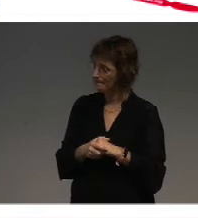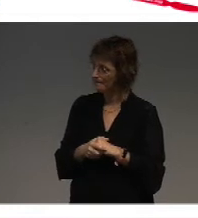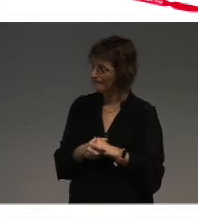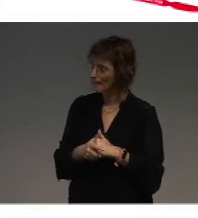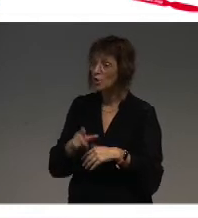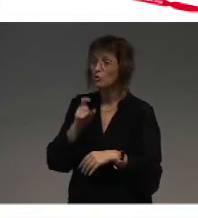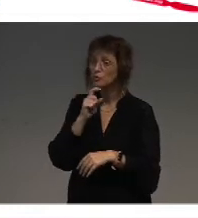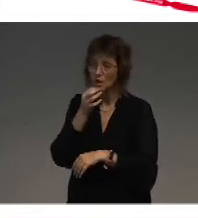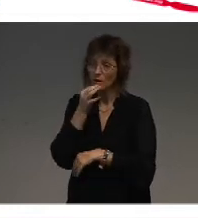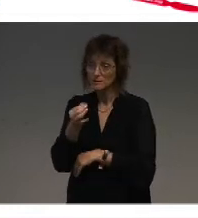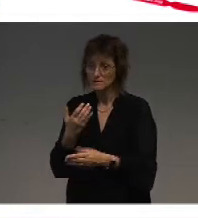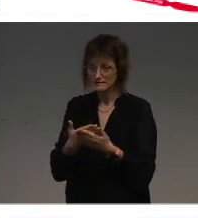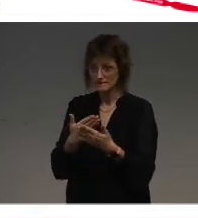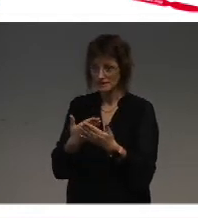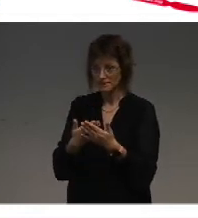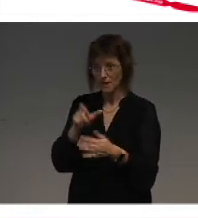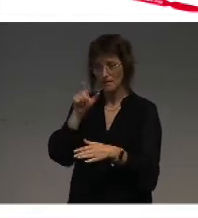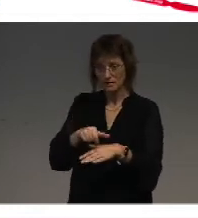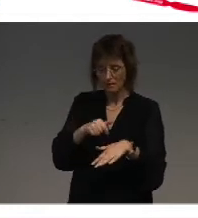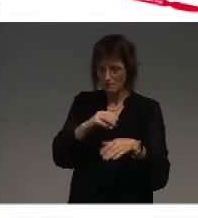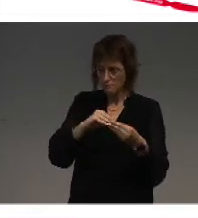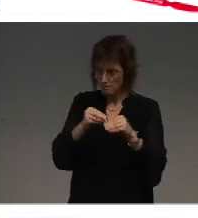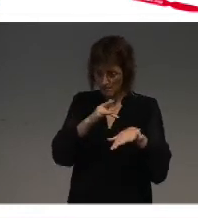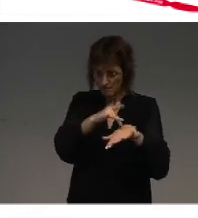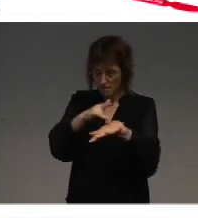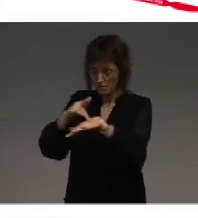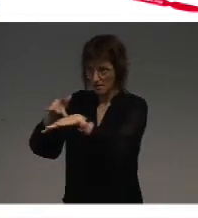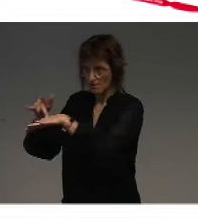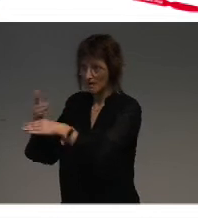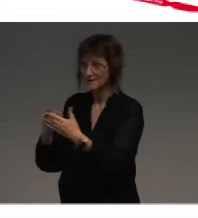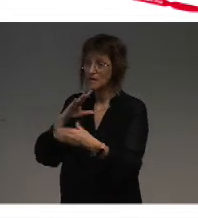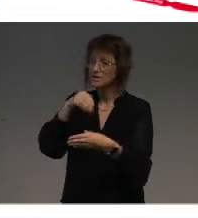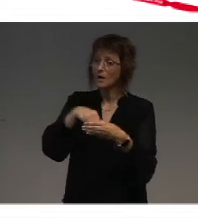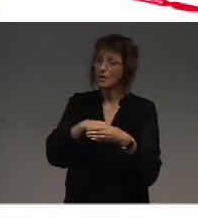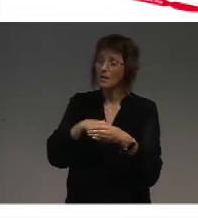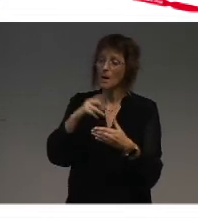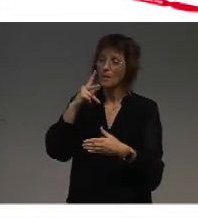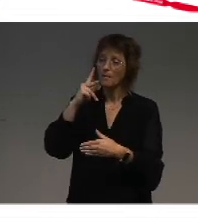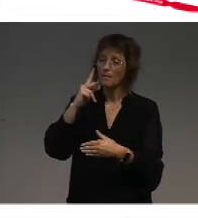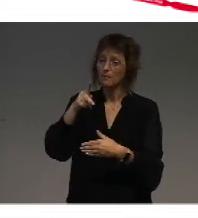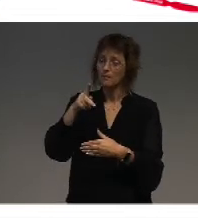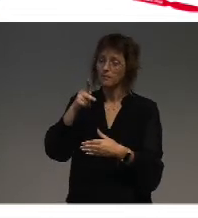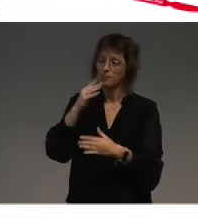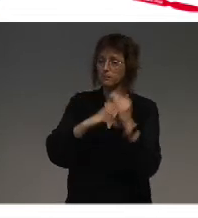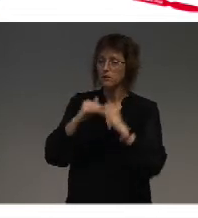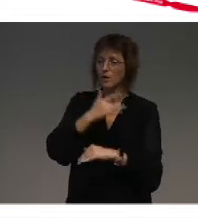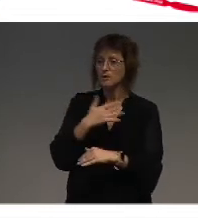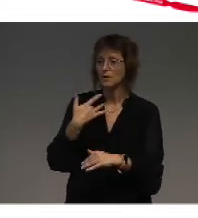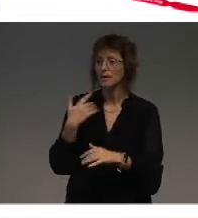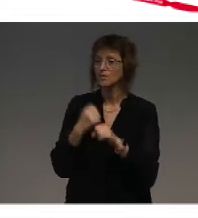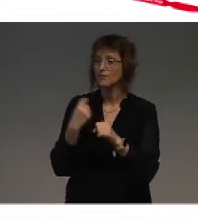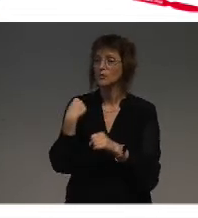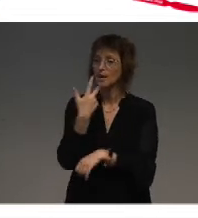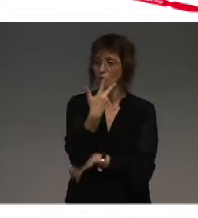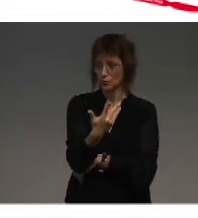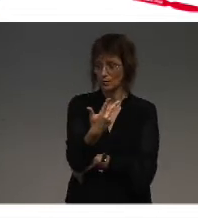la question de la polyexposition avait été abordée notamment dans le cadre du plan santé au travail numéro 3. Donc c'était l'action 1.11 qui visait à améliorer